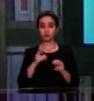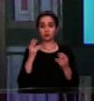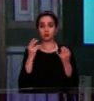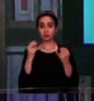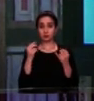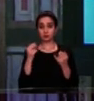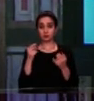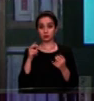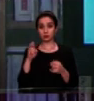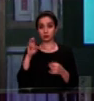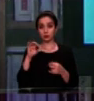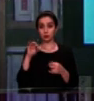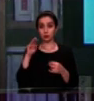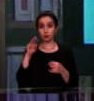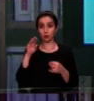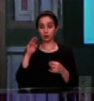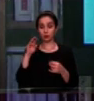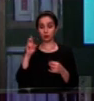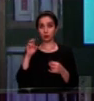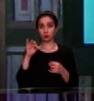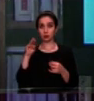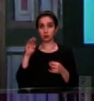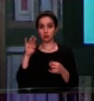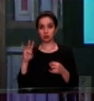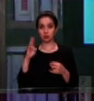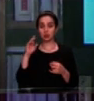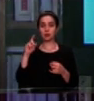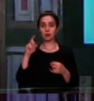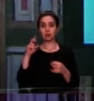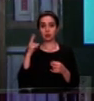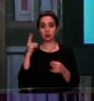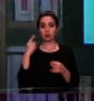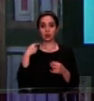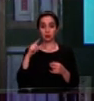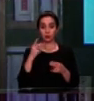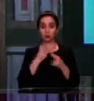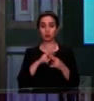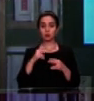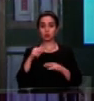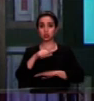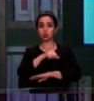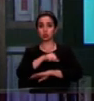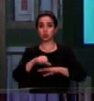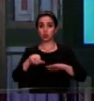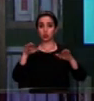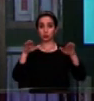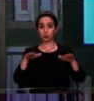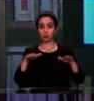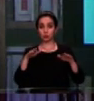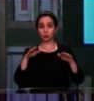Navbatdagisi bottom qiymati. Bottom qiymati orqali matnni rasmni quyi chegarasi bo'yicha